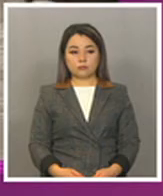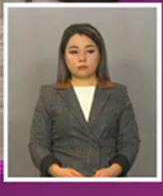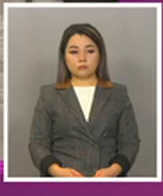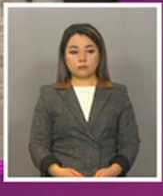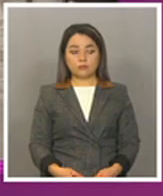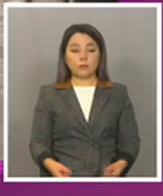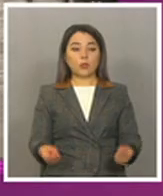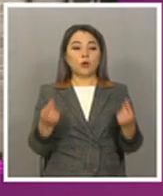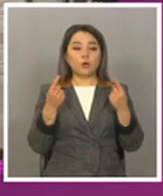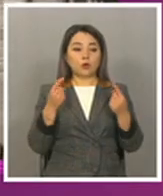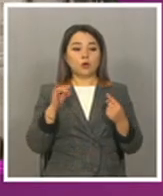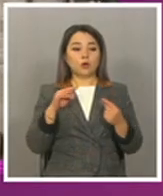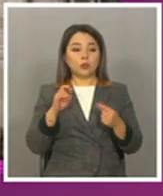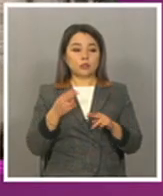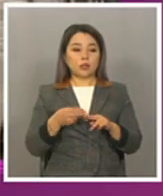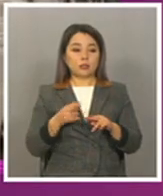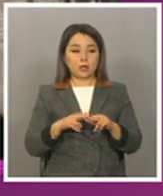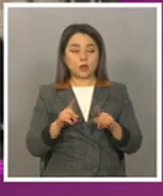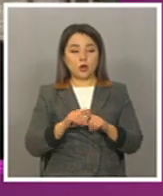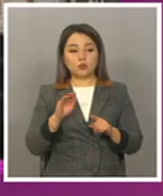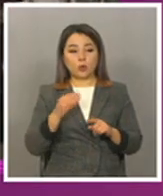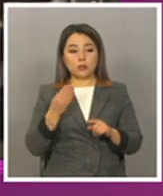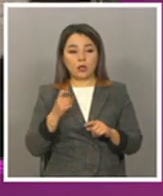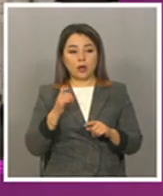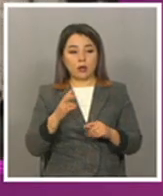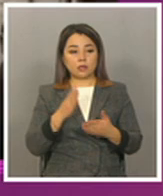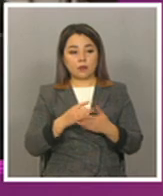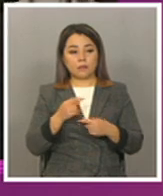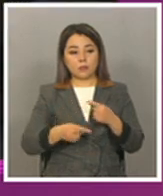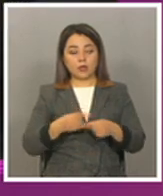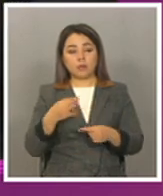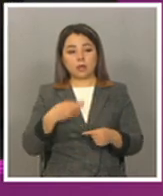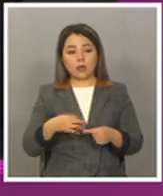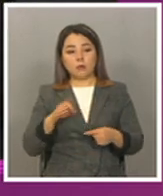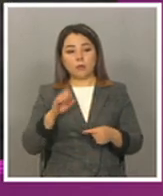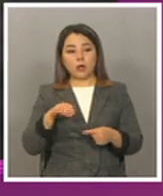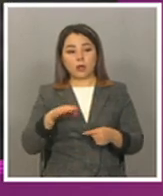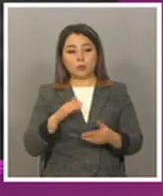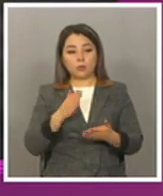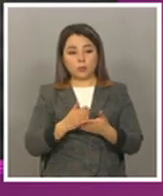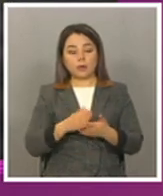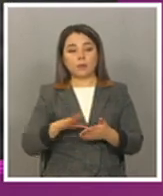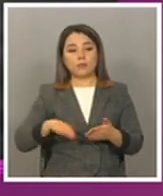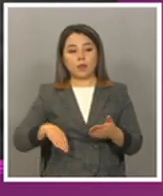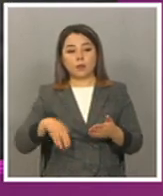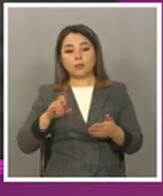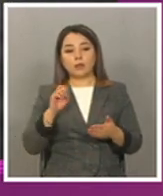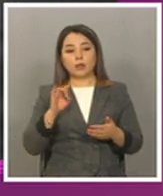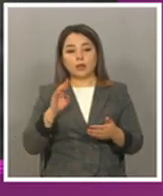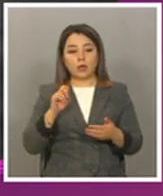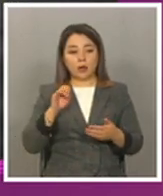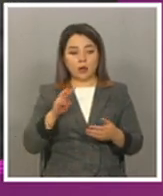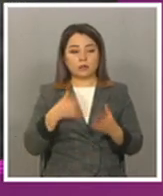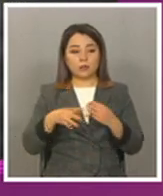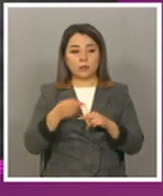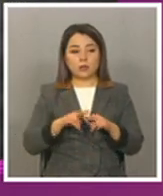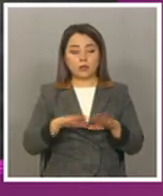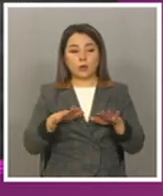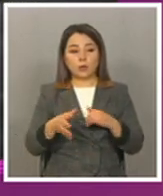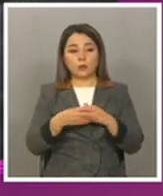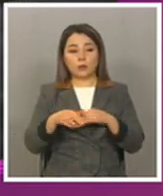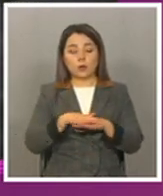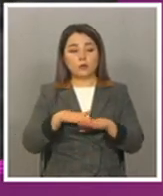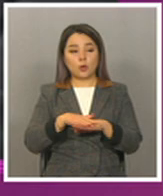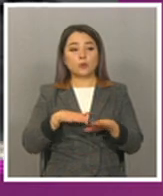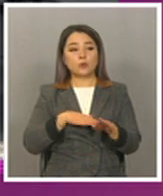Олық ұлыстың негізін салған Жошы хан, оның баласы Бату, кейінгі Берке хандардың барлығы да төңірегіне түгел